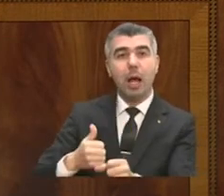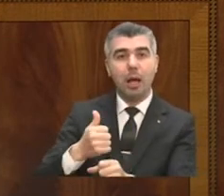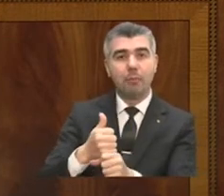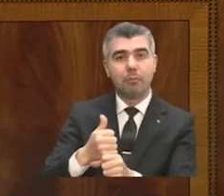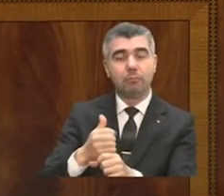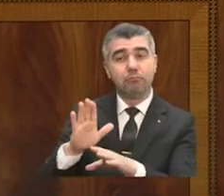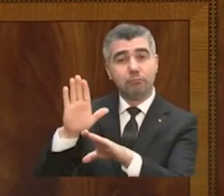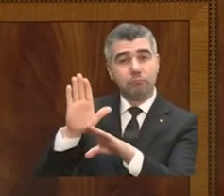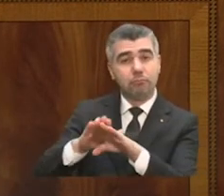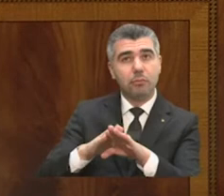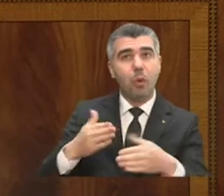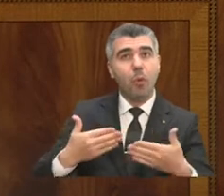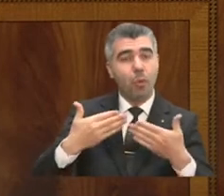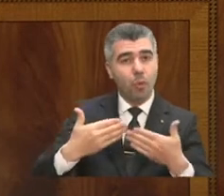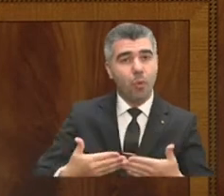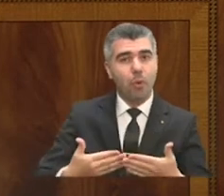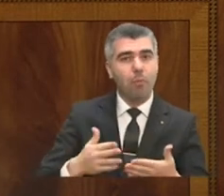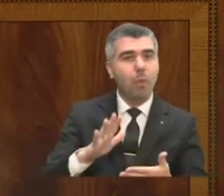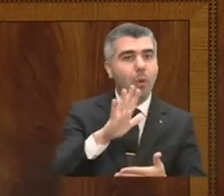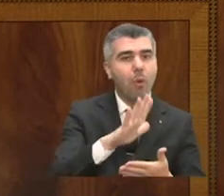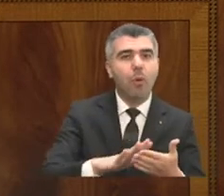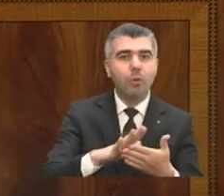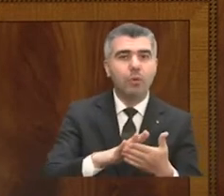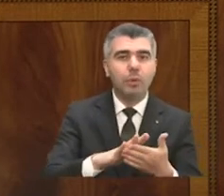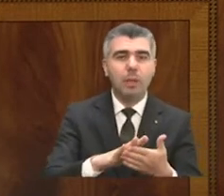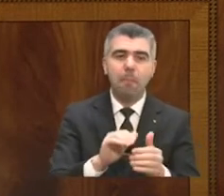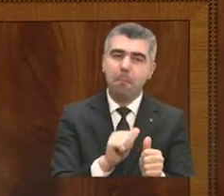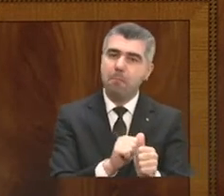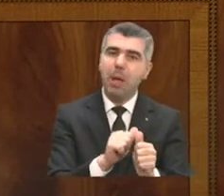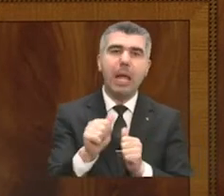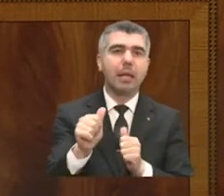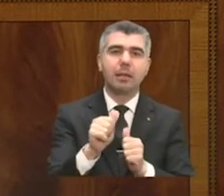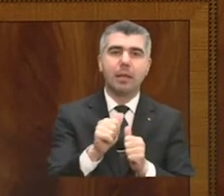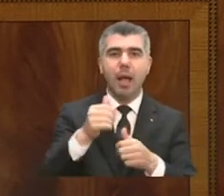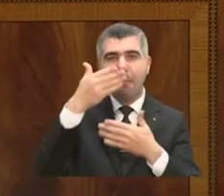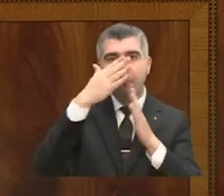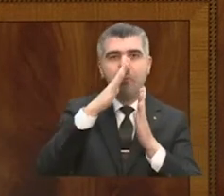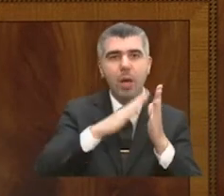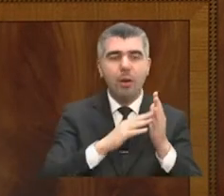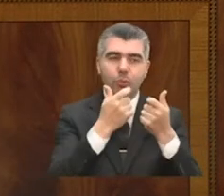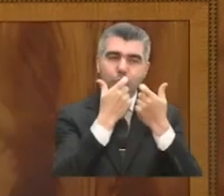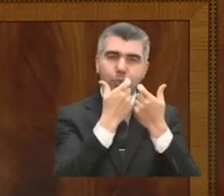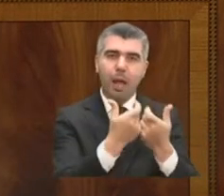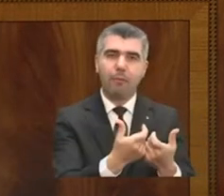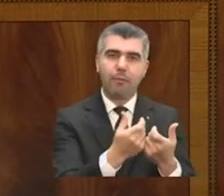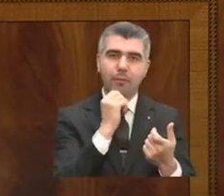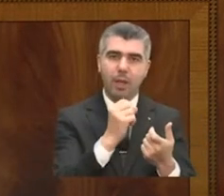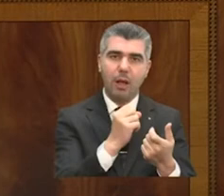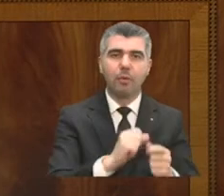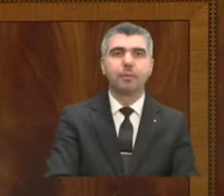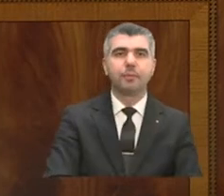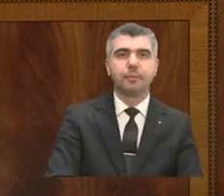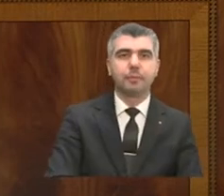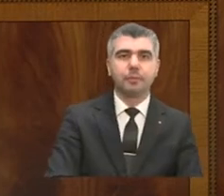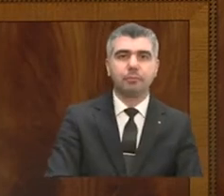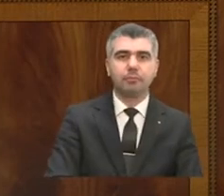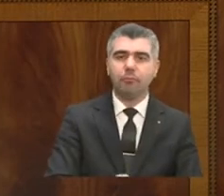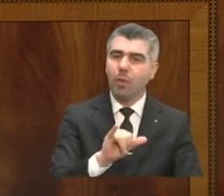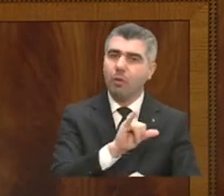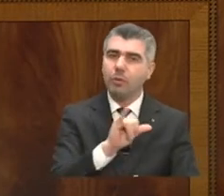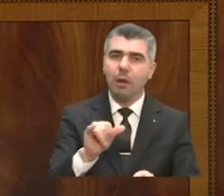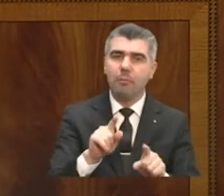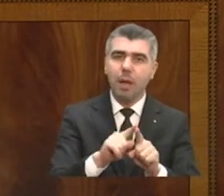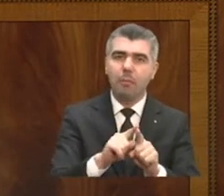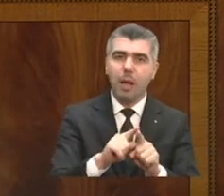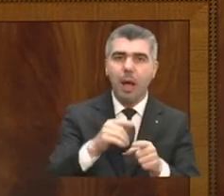a combattu pendant des siècles. Alors je vous demande de vous éloigner, s'il vous plaît, de laisser tranquille le Maroc et